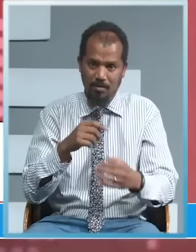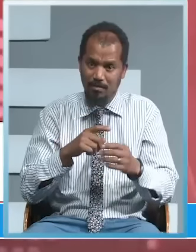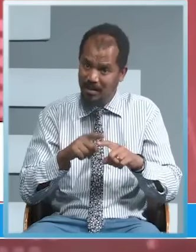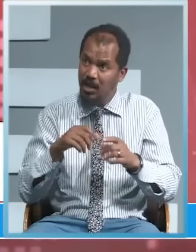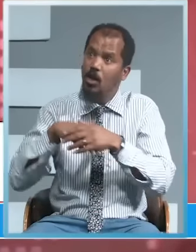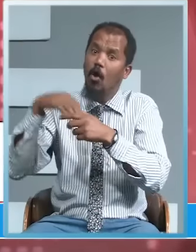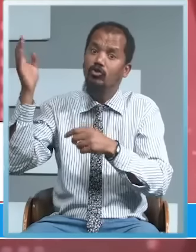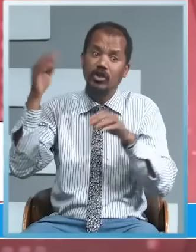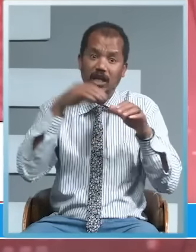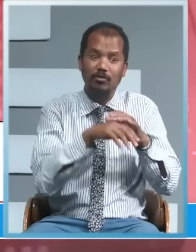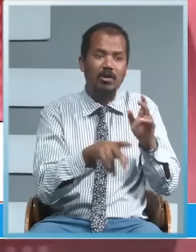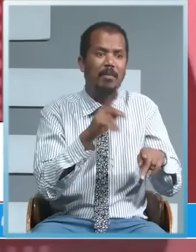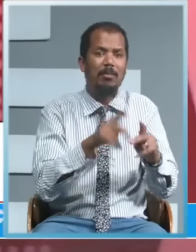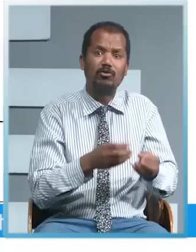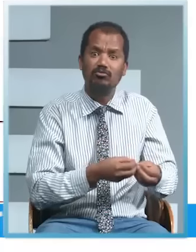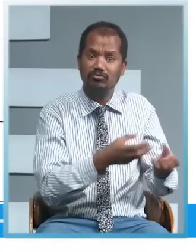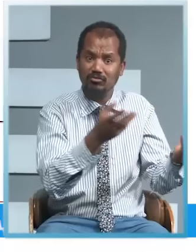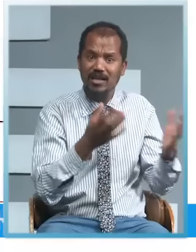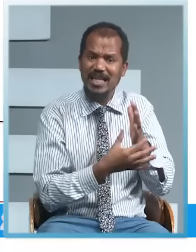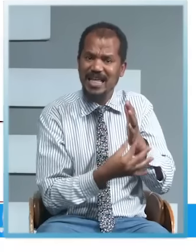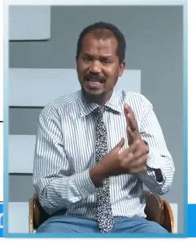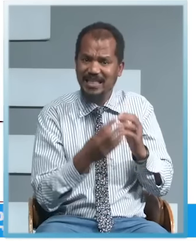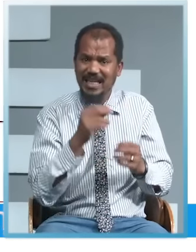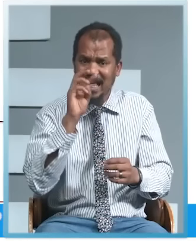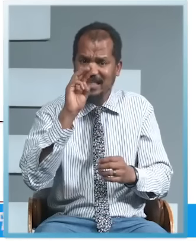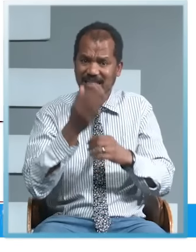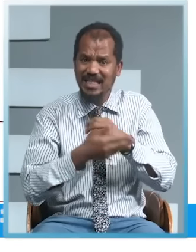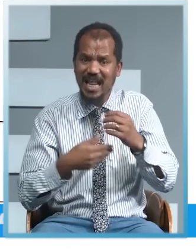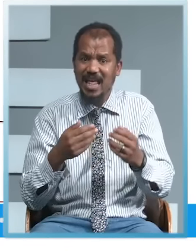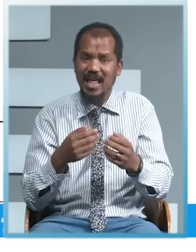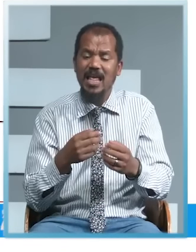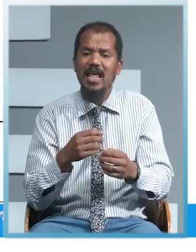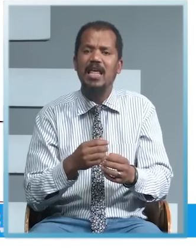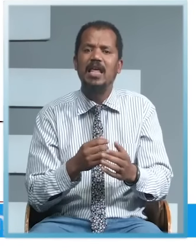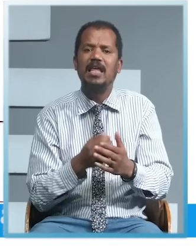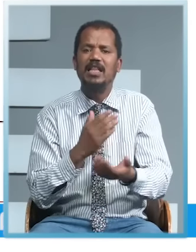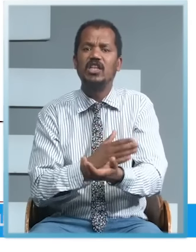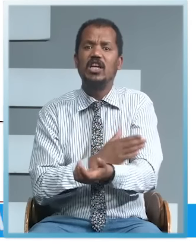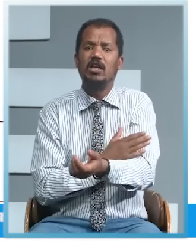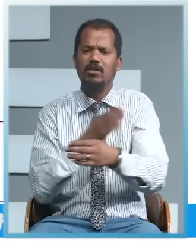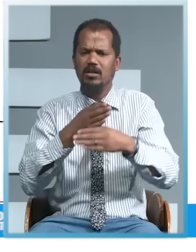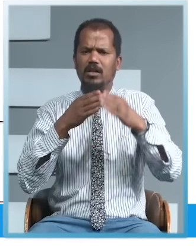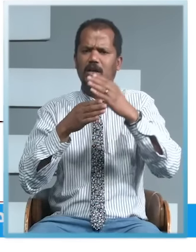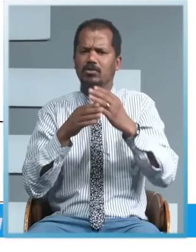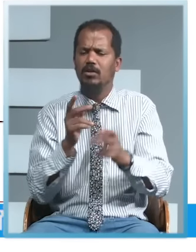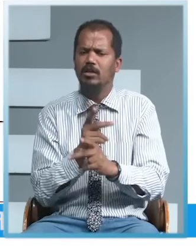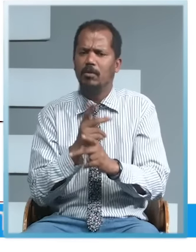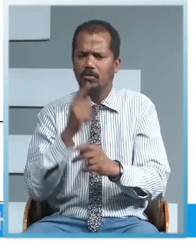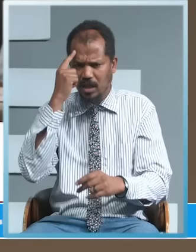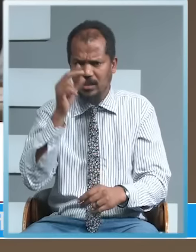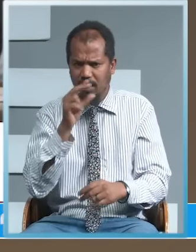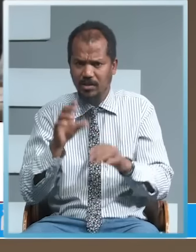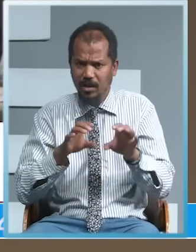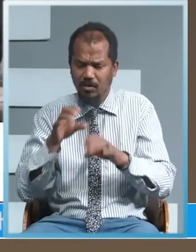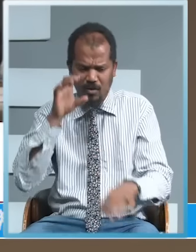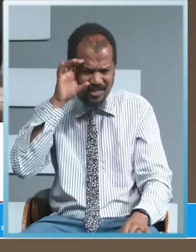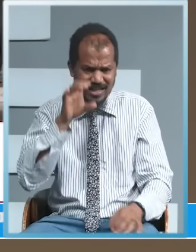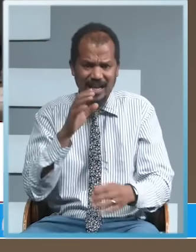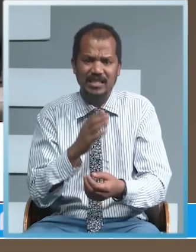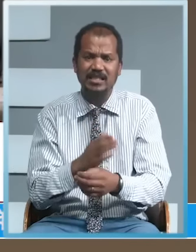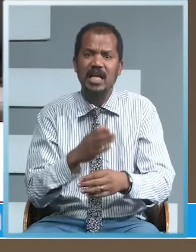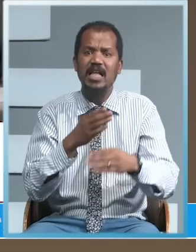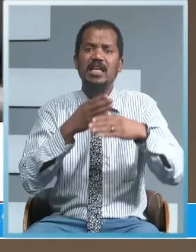ከውጭ ገብተው ለማህበረሰቡ የሚቀርቡ የዘይትና የስንዴ ምርቶች የበለጸጉና ደረጃቸውን የጠበቁ እንዲሆኑ ታሳቢ ተደርጎ አስገዳጅ